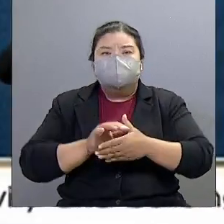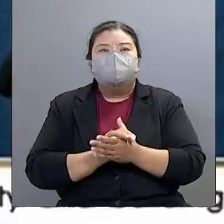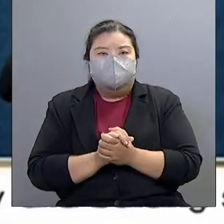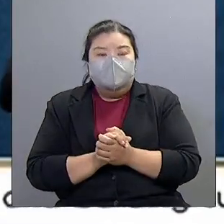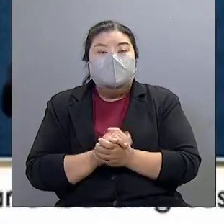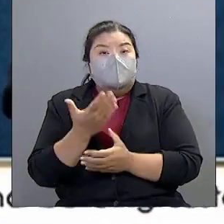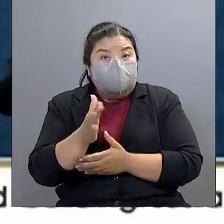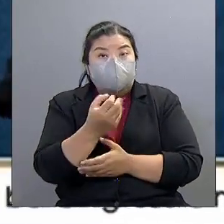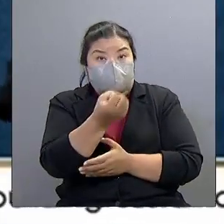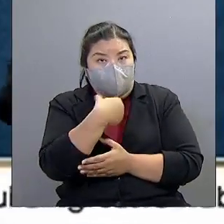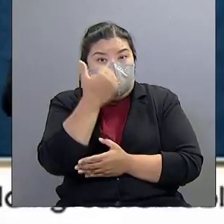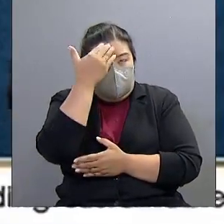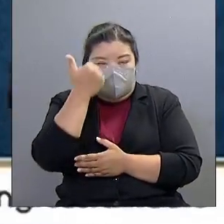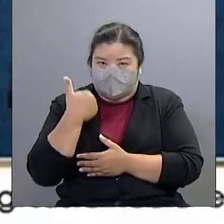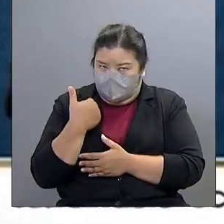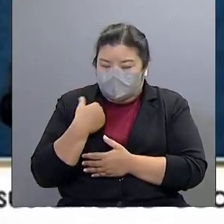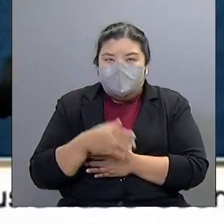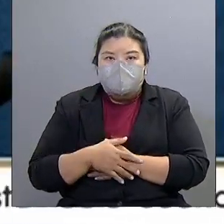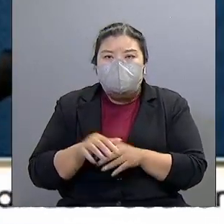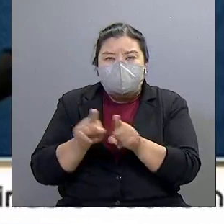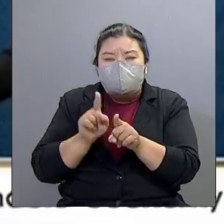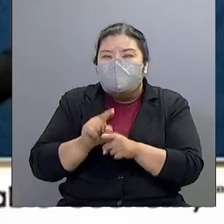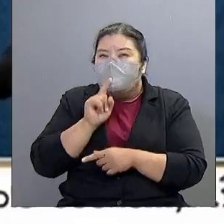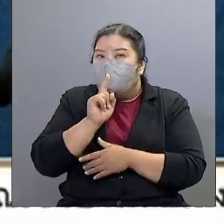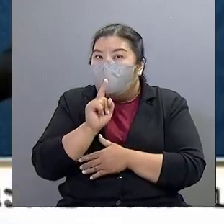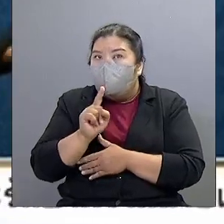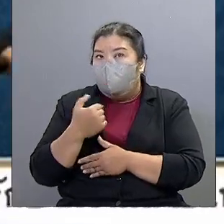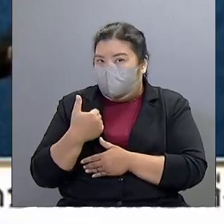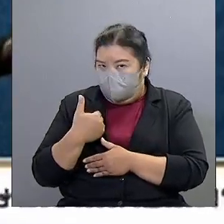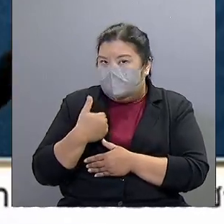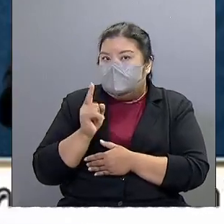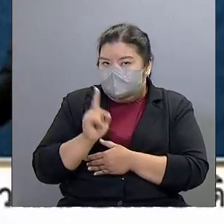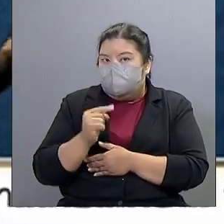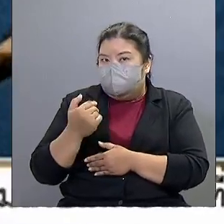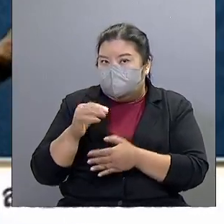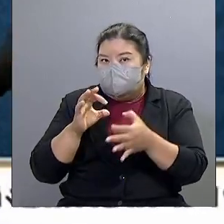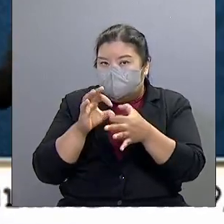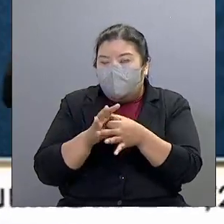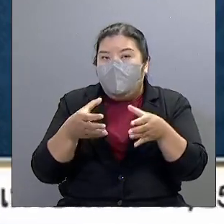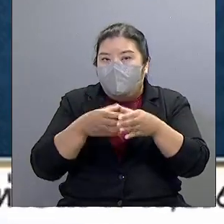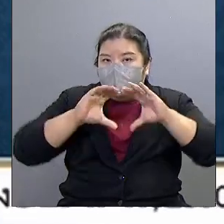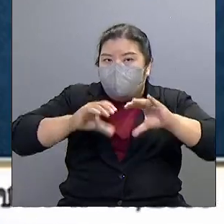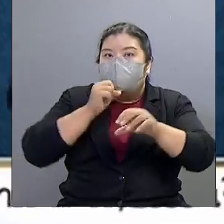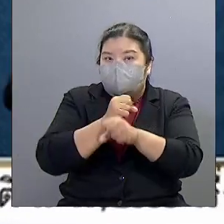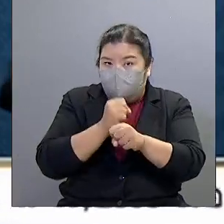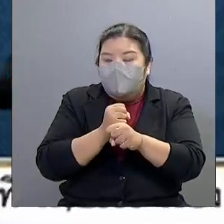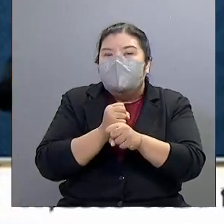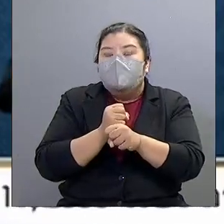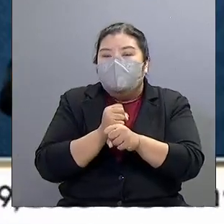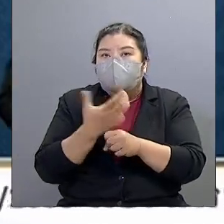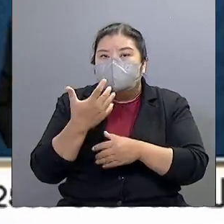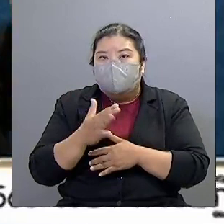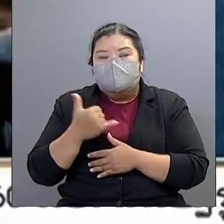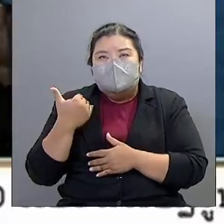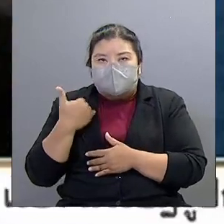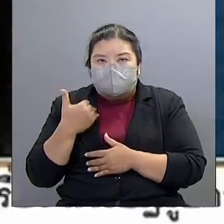และที่บอกว่าแอบเชือดเฉือนกันเป็นนัยยะมีข้อสังเกตจากคำยืนยันในเอกภาพและเสถียรภาพร่วมกันค่ะกลับสอด